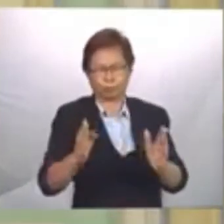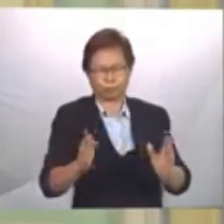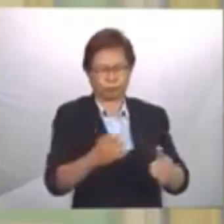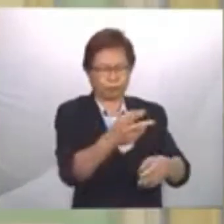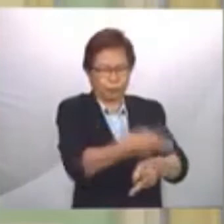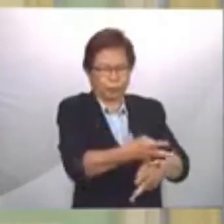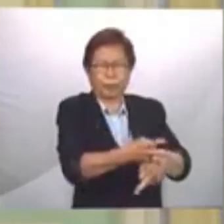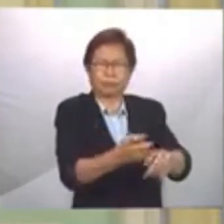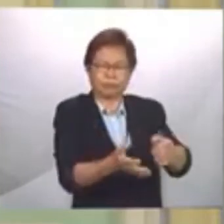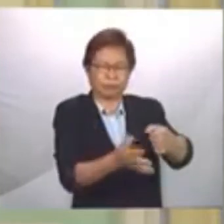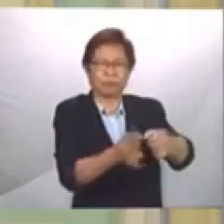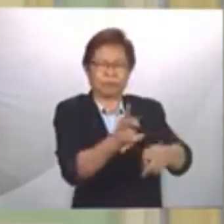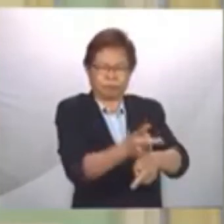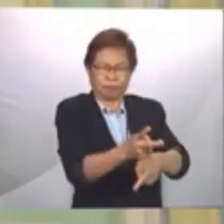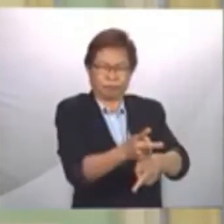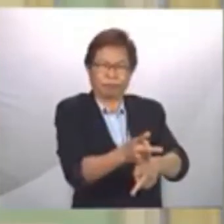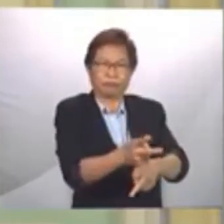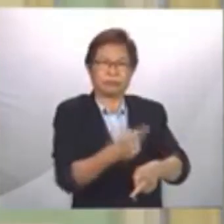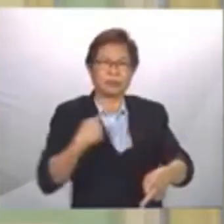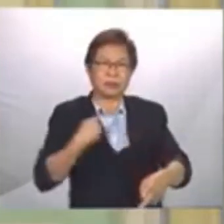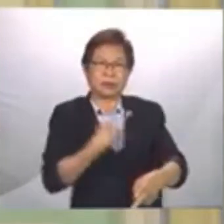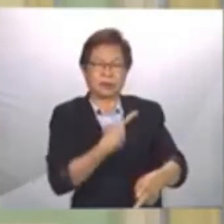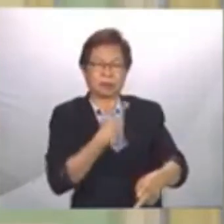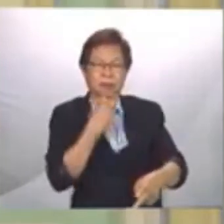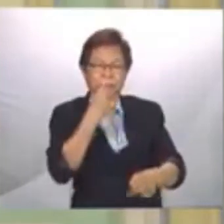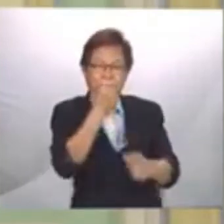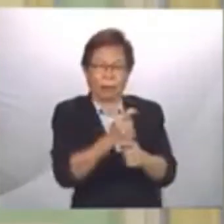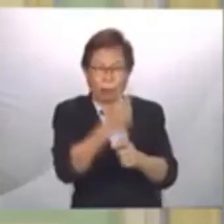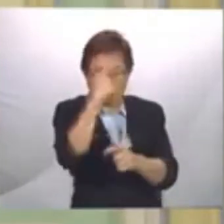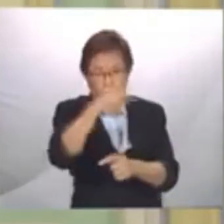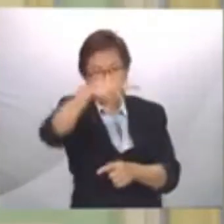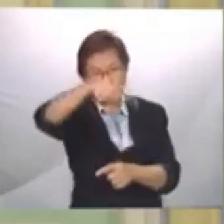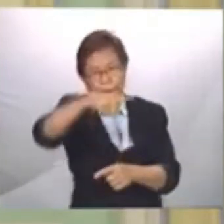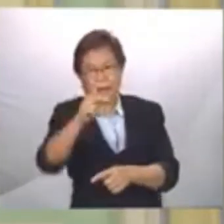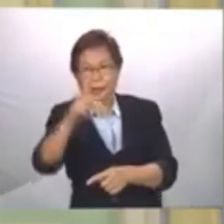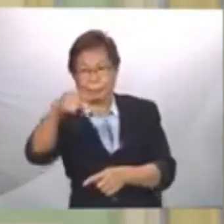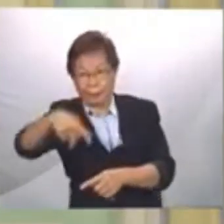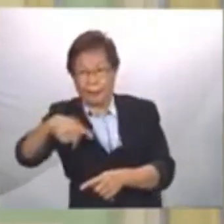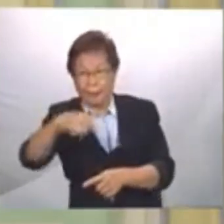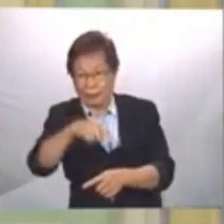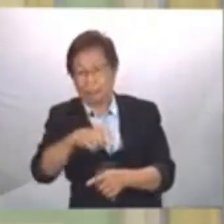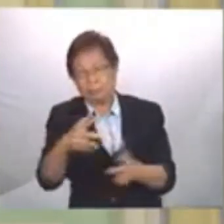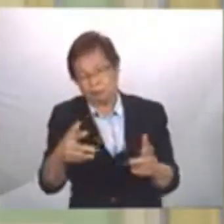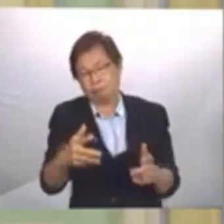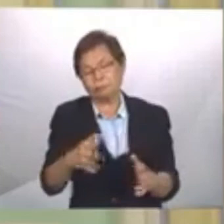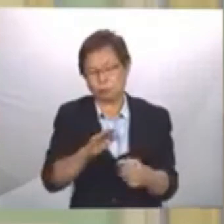kita tetapkan untuk perintah larangan pergerakan ini. Malah